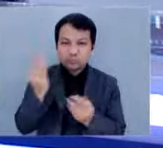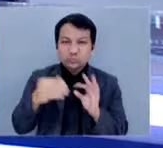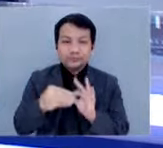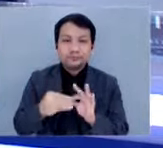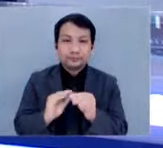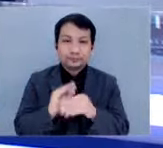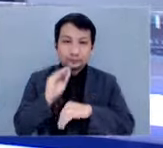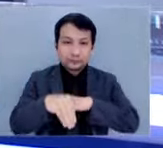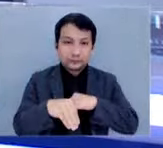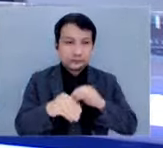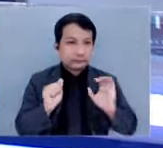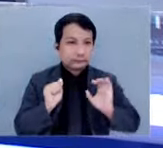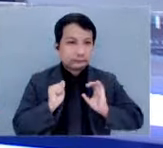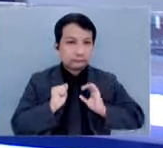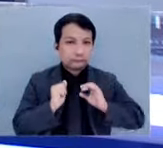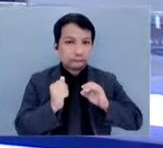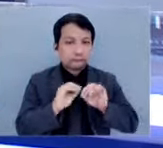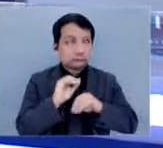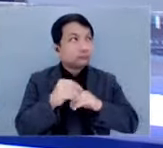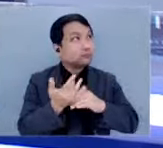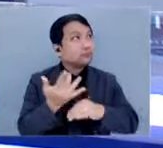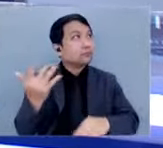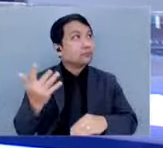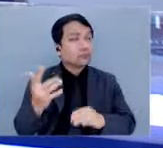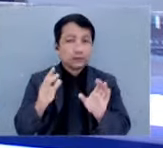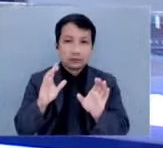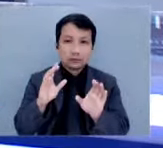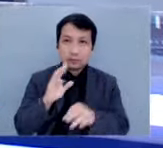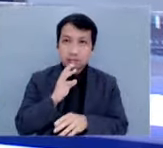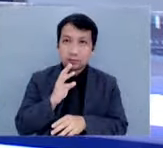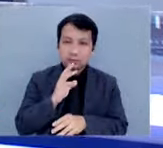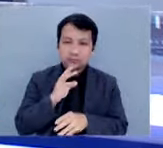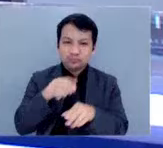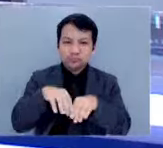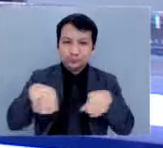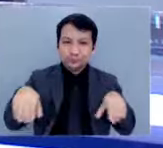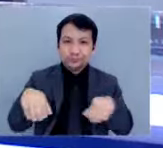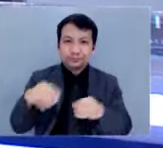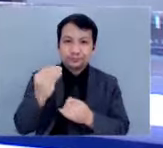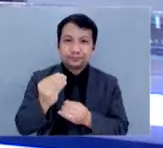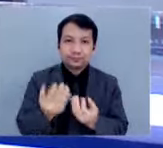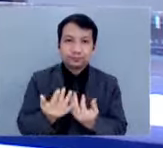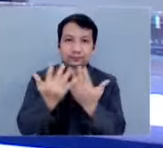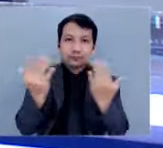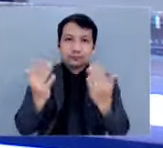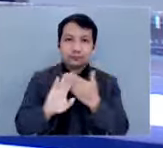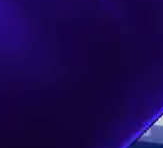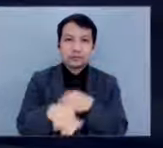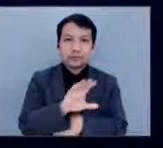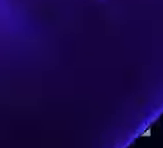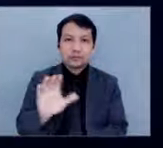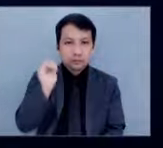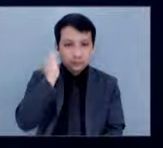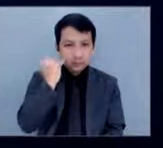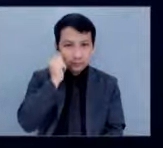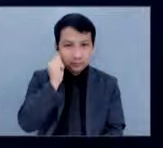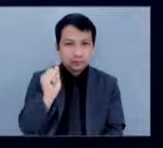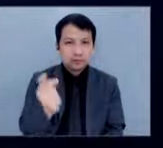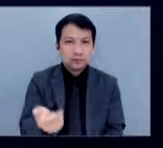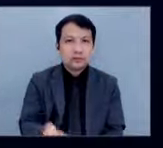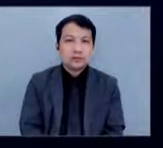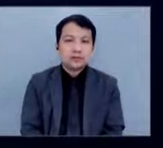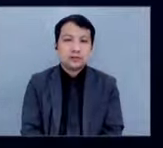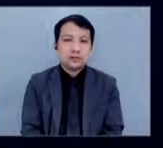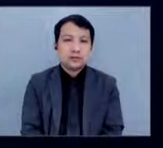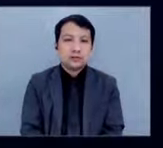na aircon. Naubusan pa ng tubig kaya't pati tubig kanal ginamit ng pang-apula. Nagbabalik si John Aroa.